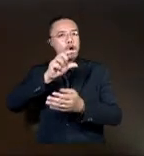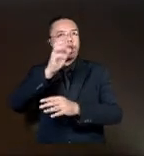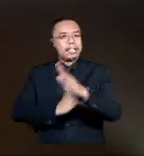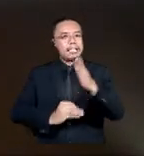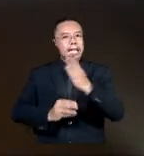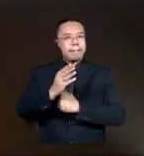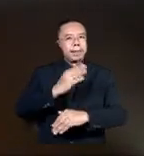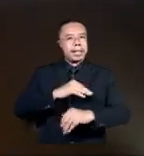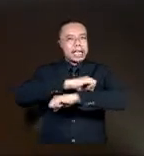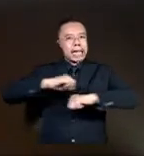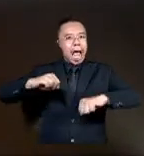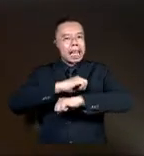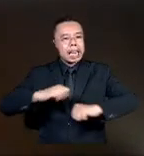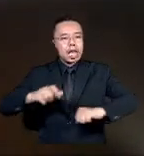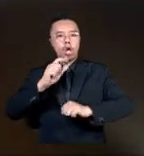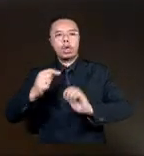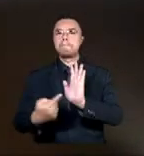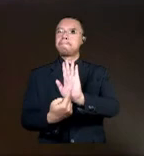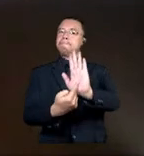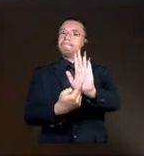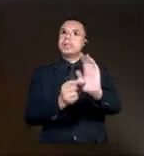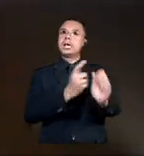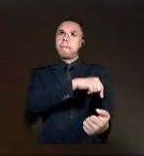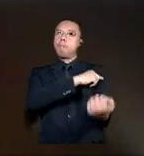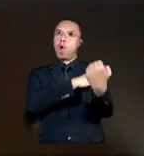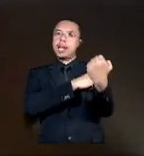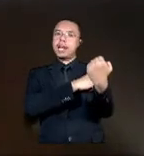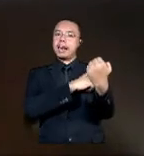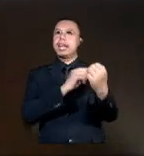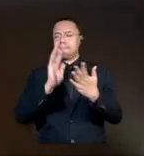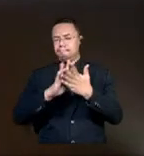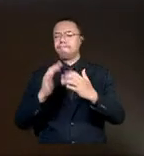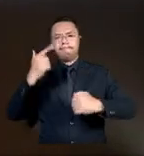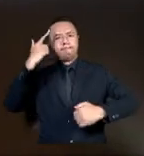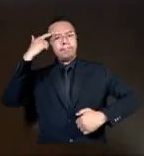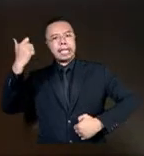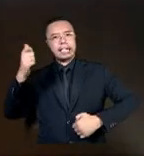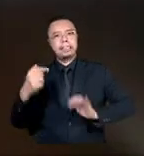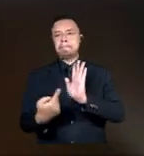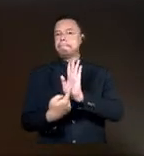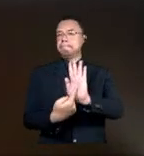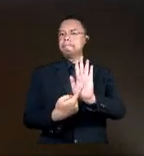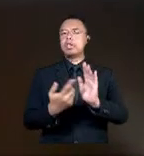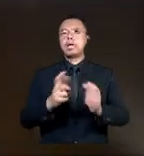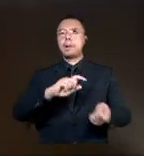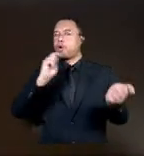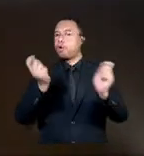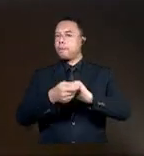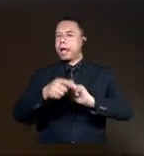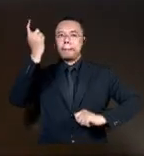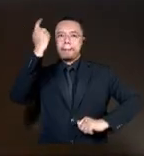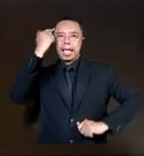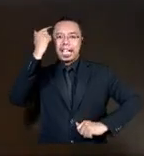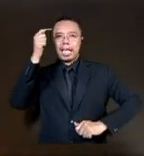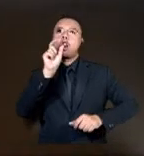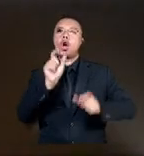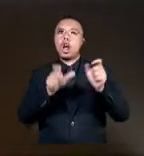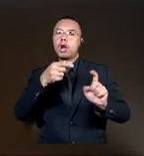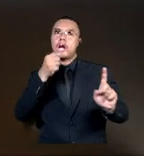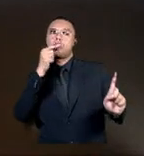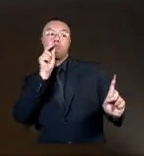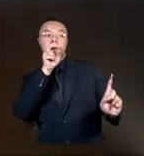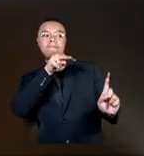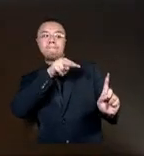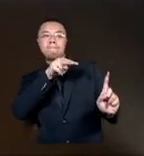penyandang disabilitas untuk unjuk kemampuan dan unjuk prestasi sekaligus mengubah stigma terhadap penyandang